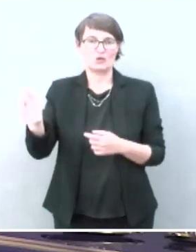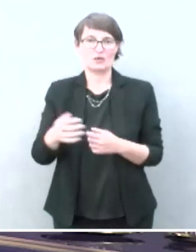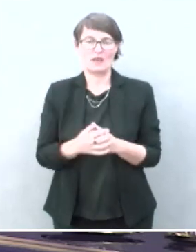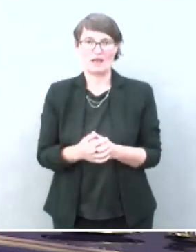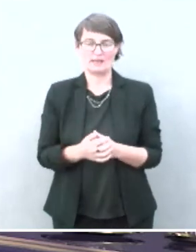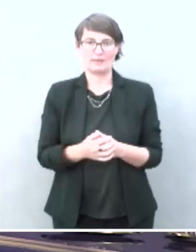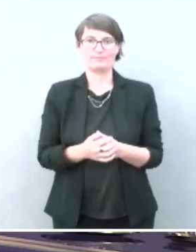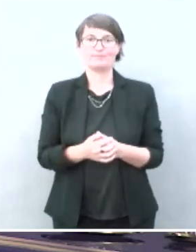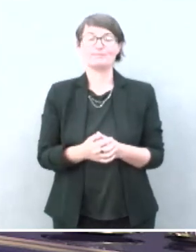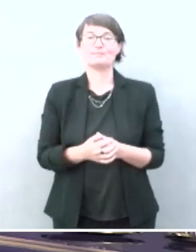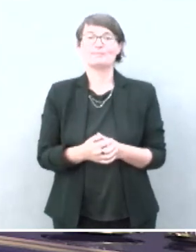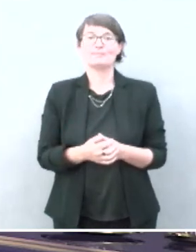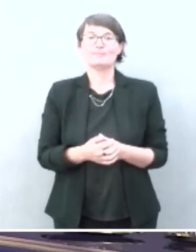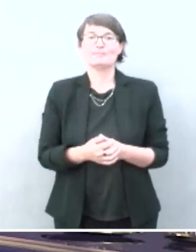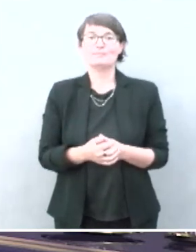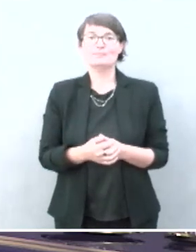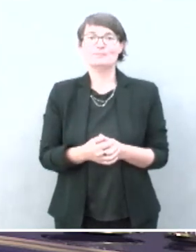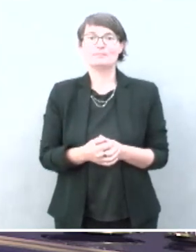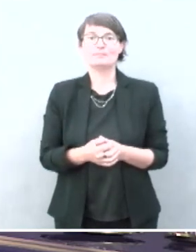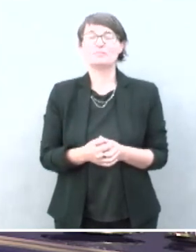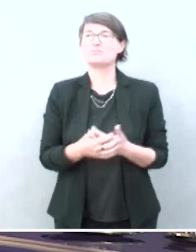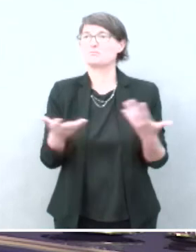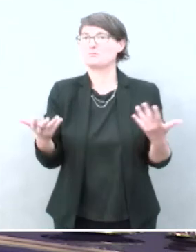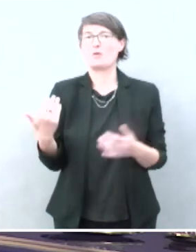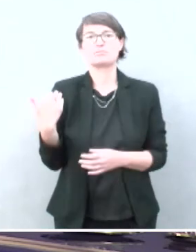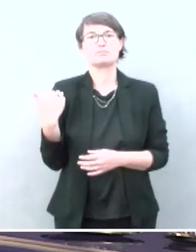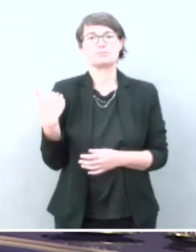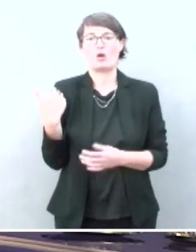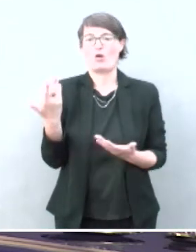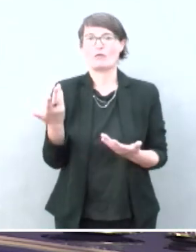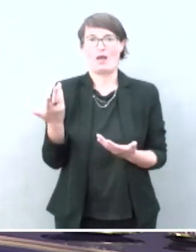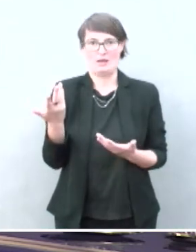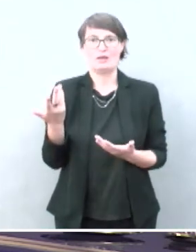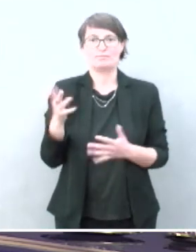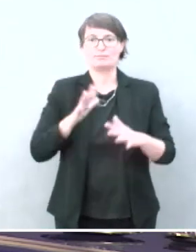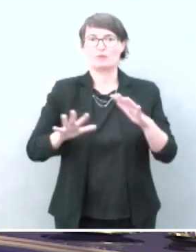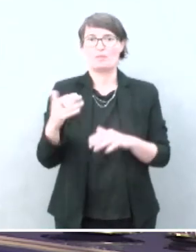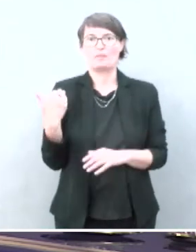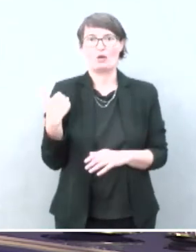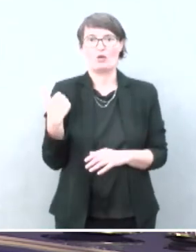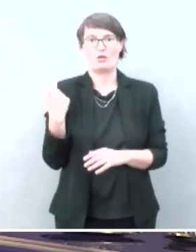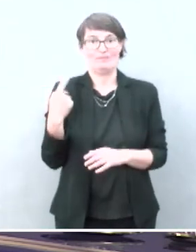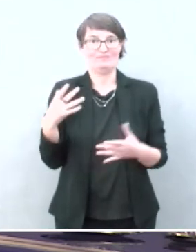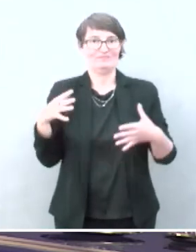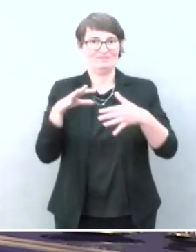come purtroppo accade. Quindi anche ci sono delle notizie recentissime a questo proposito